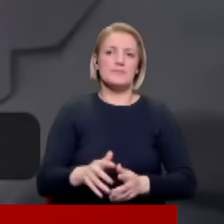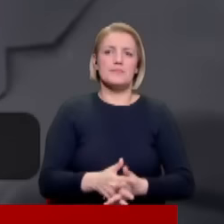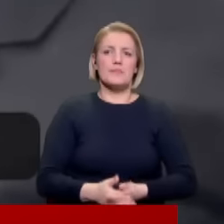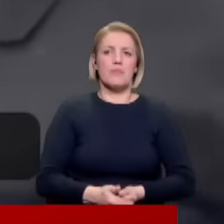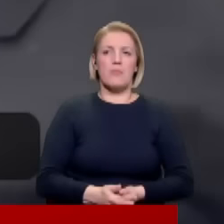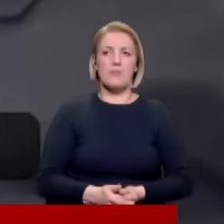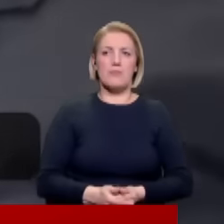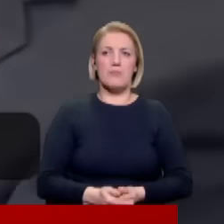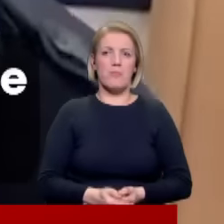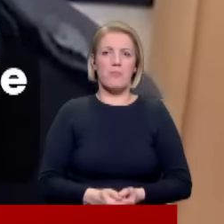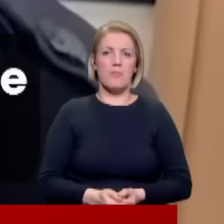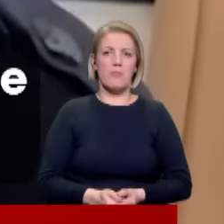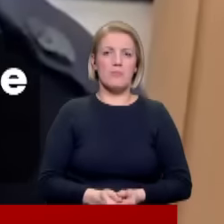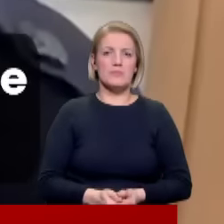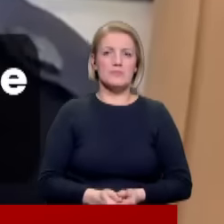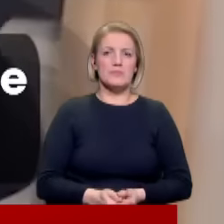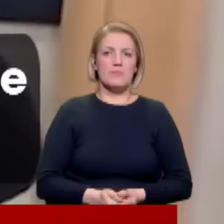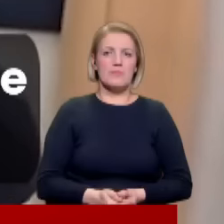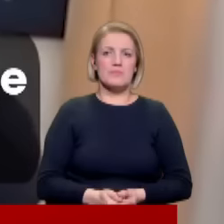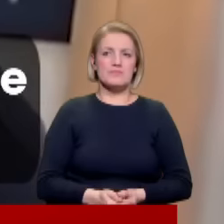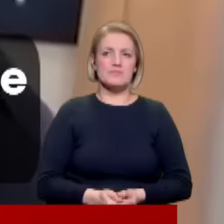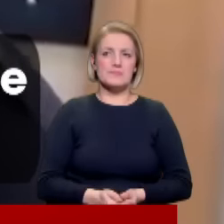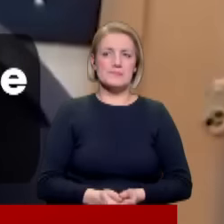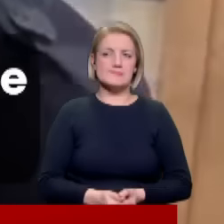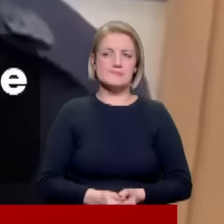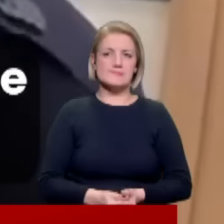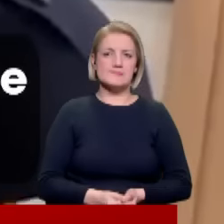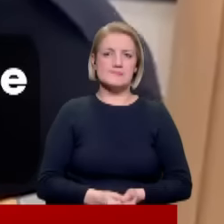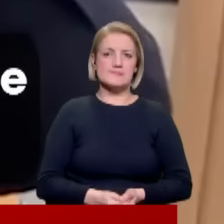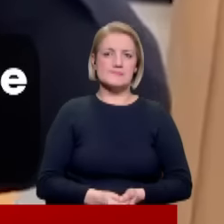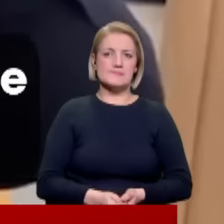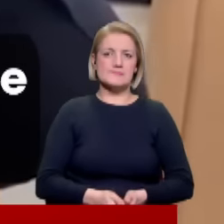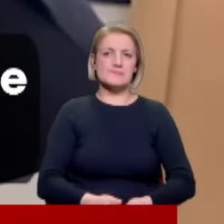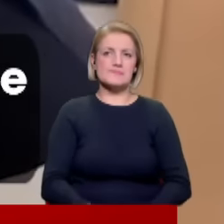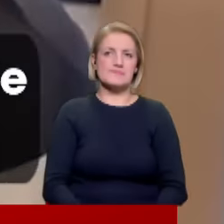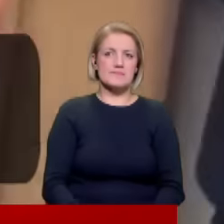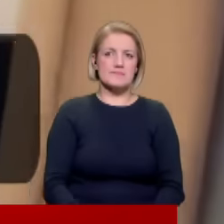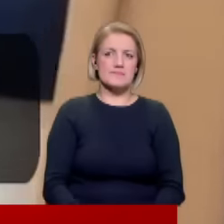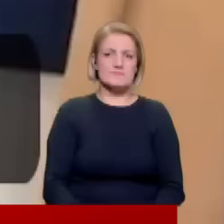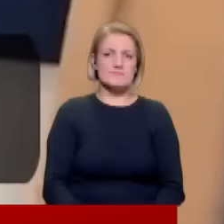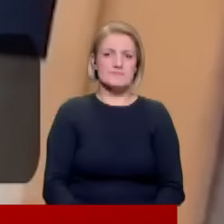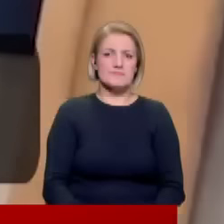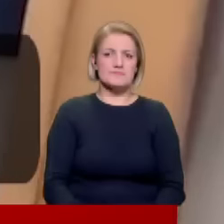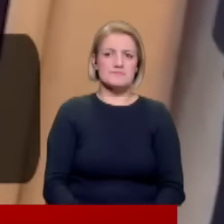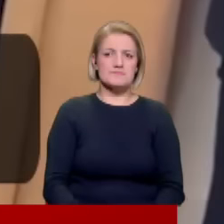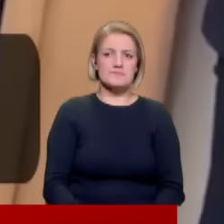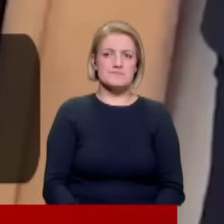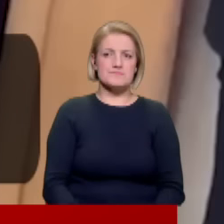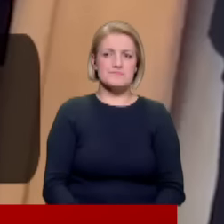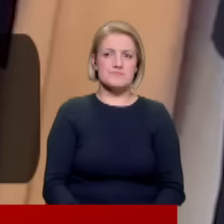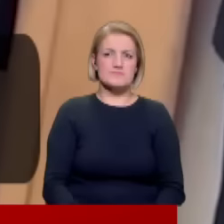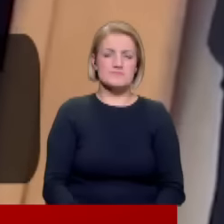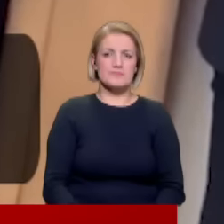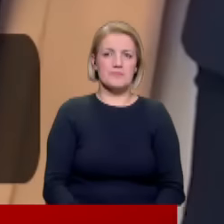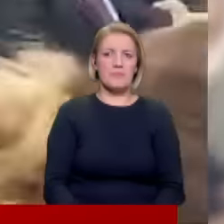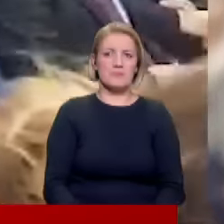bu patikleri size iletelim bence. Biz sağlık müdürüyken sizin ruhsat verdiğiniz hastanelerde gelen çocukların ayakkabıları. Niçin gelmiş ki Sağlık Bakanı? Yüz mü var? Yüzü